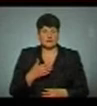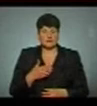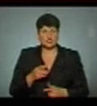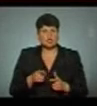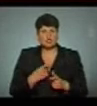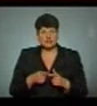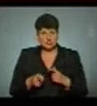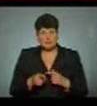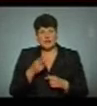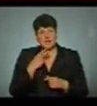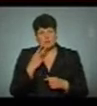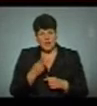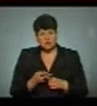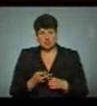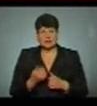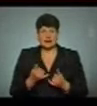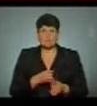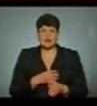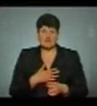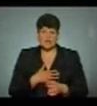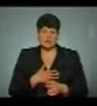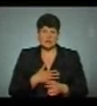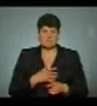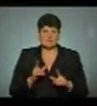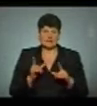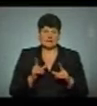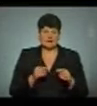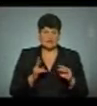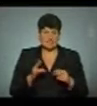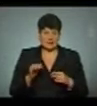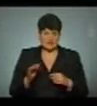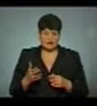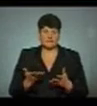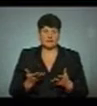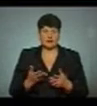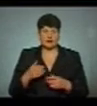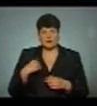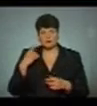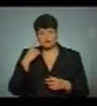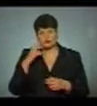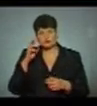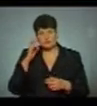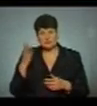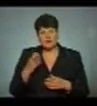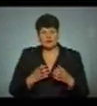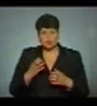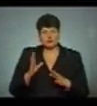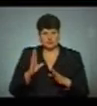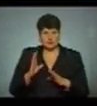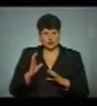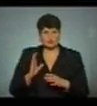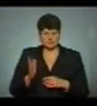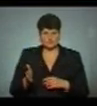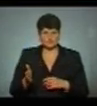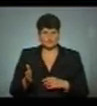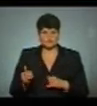чи передбачили для приватних перевізників, якщо це приватний перевізник, тому що я думаю, що комунальні автобуси будуть забезпечені. Ну, дивіться,